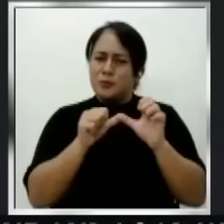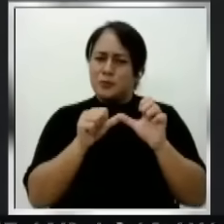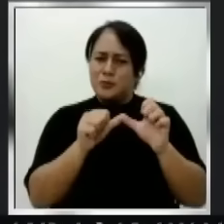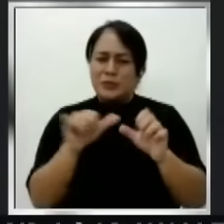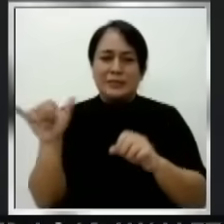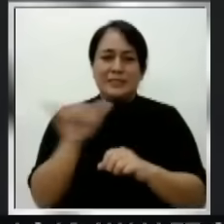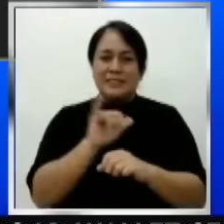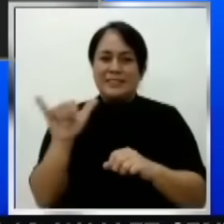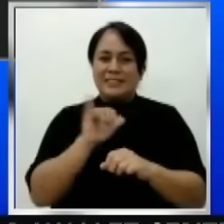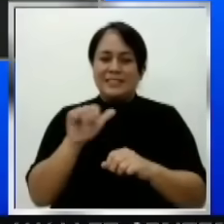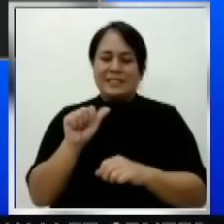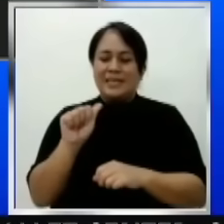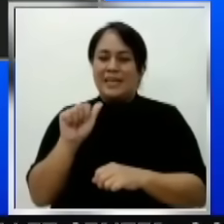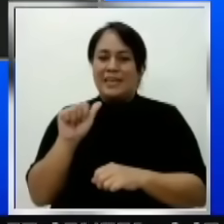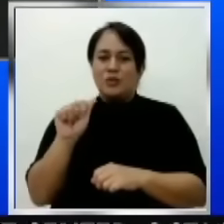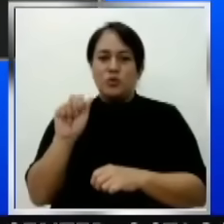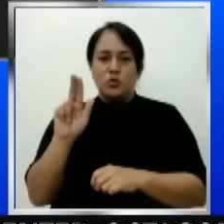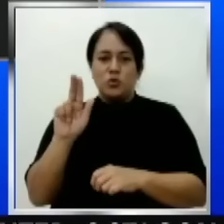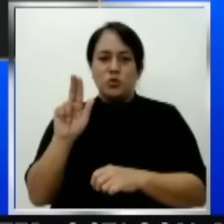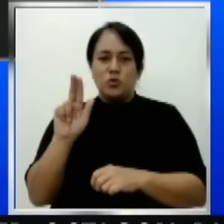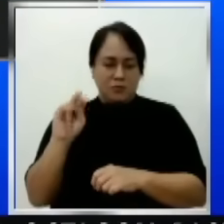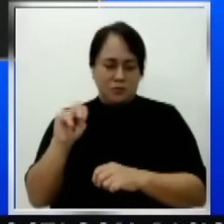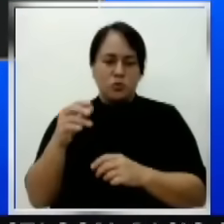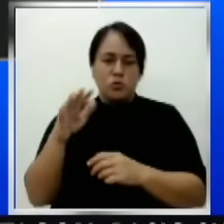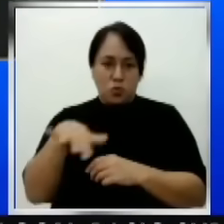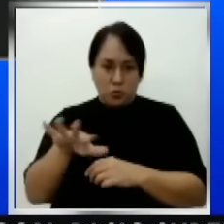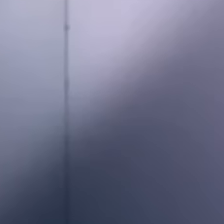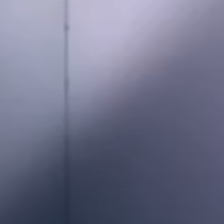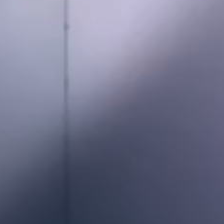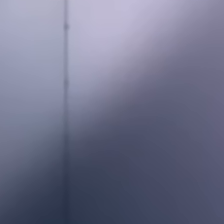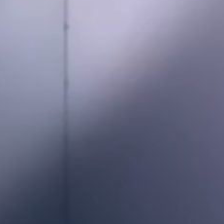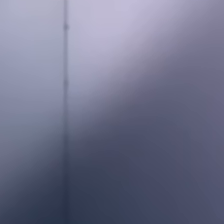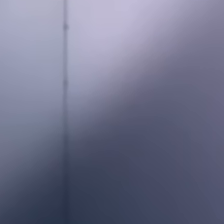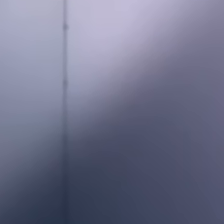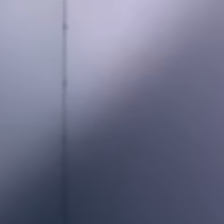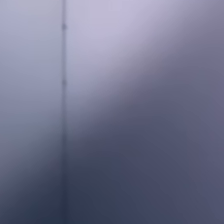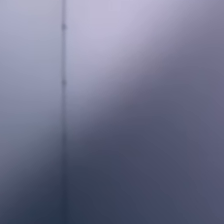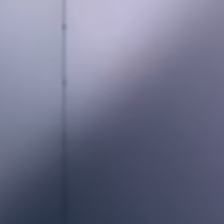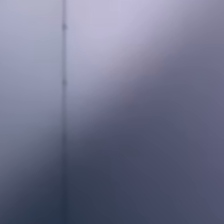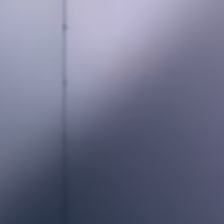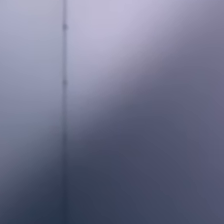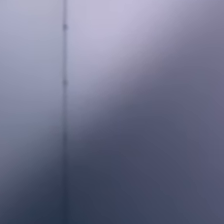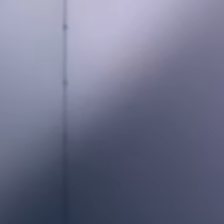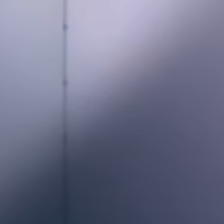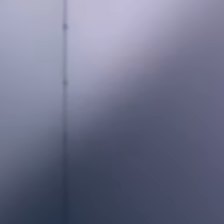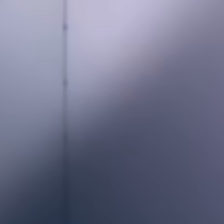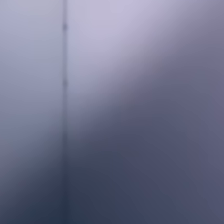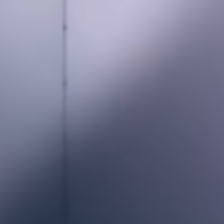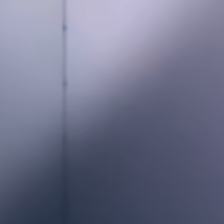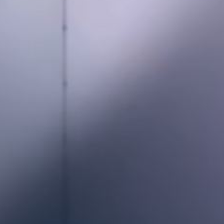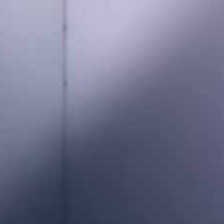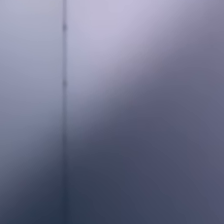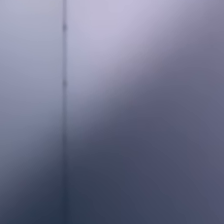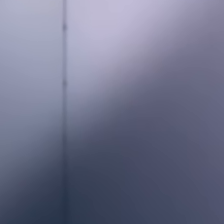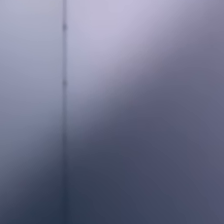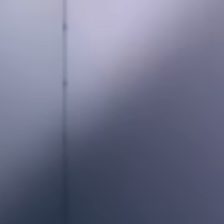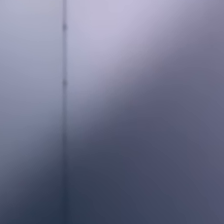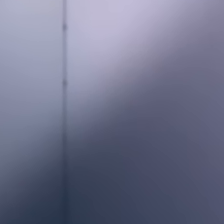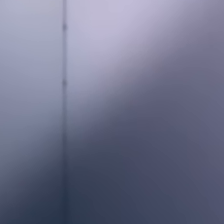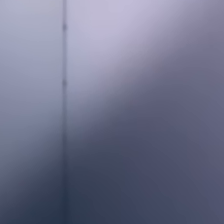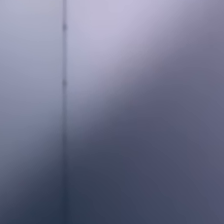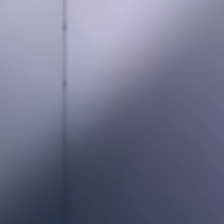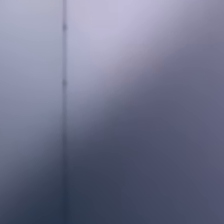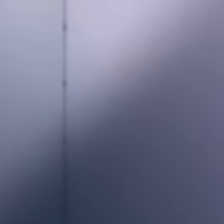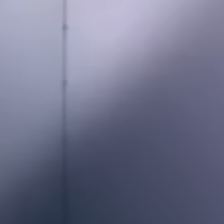Shoal. Vicky? Maraming salamat sa iyo, Joseph Morong. Mga kapuso, kasama niyo kami 24 oras.